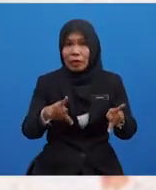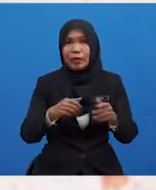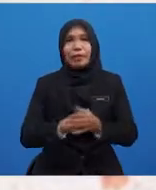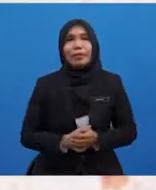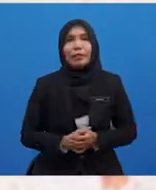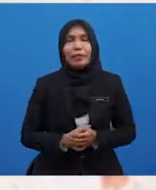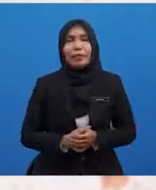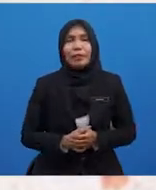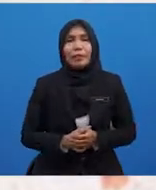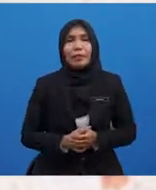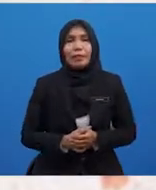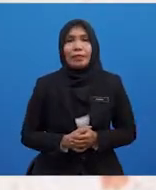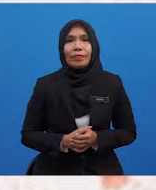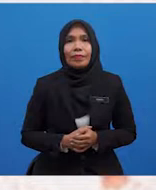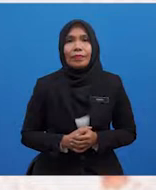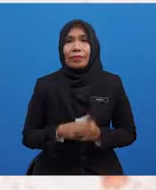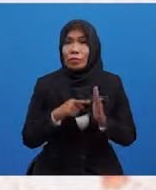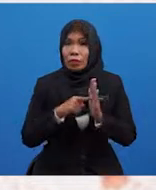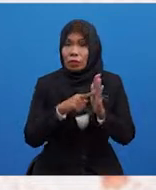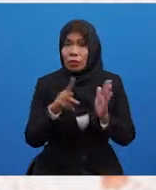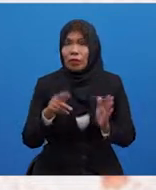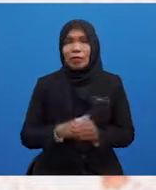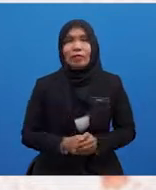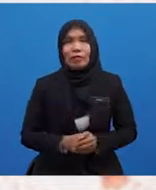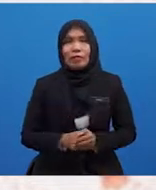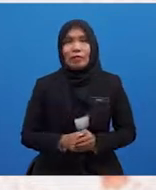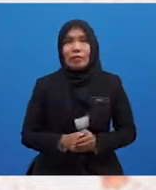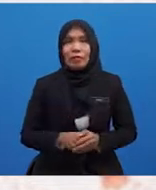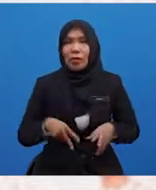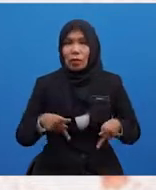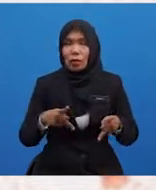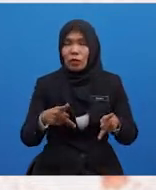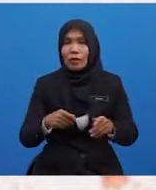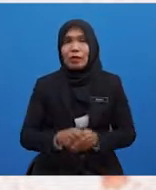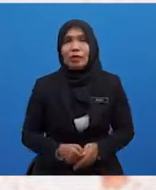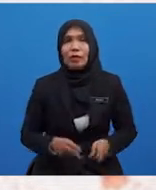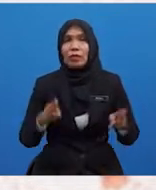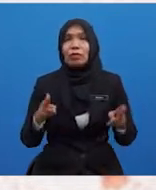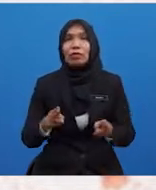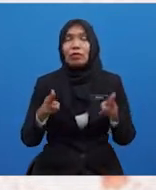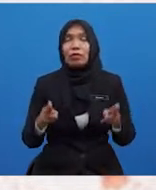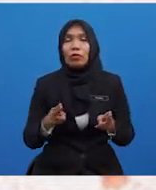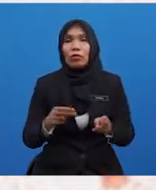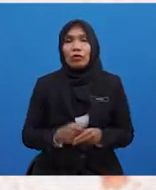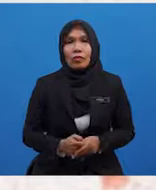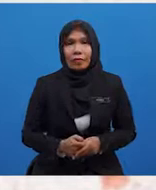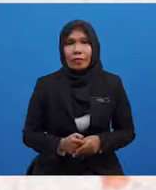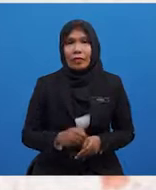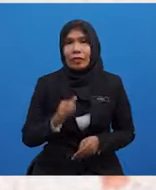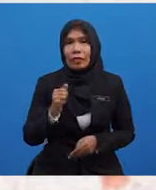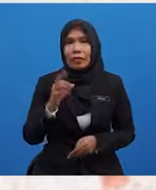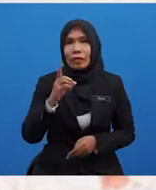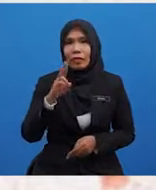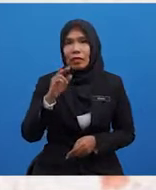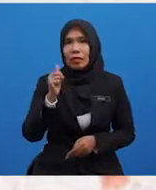rajah menunjukkan proses pengurusan aduan di Suruhanjaya Tenaga di